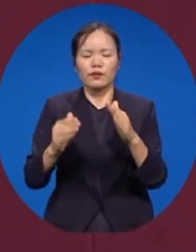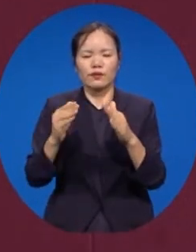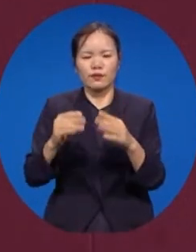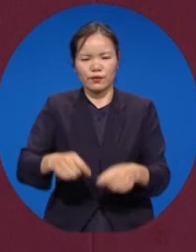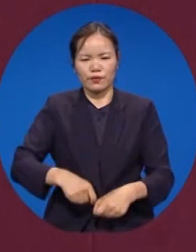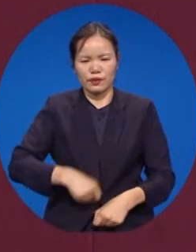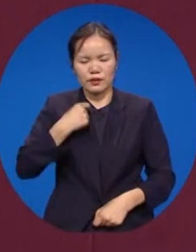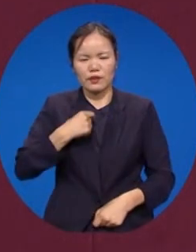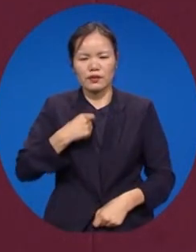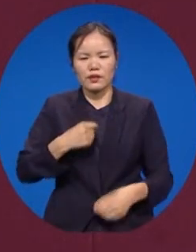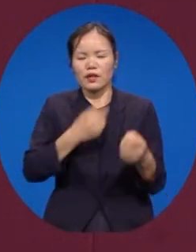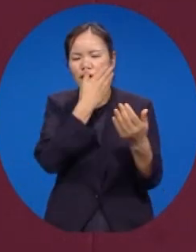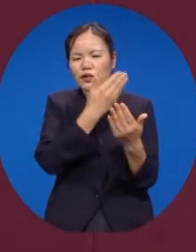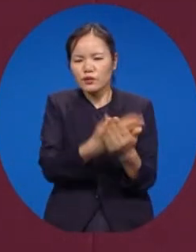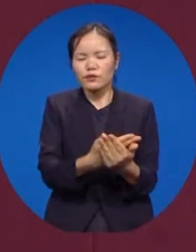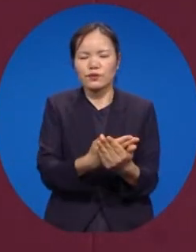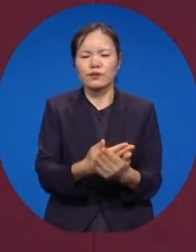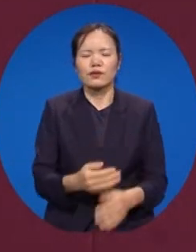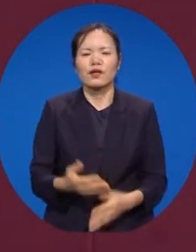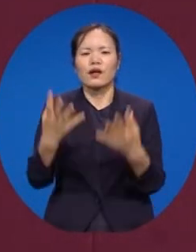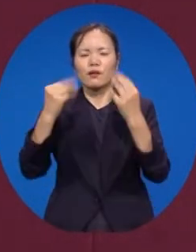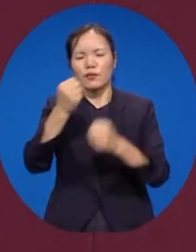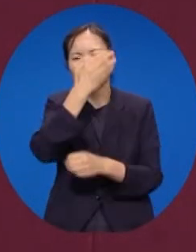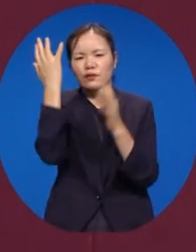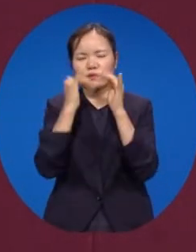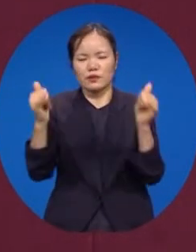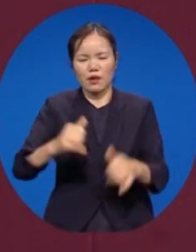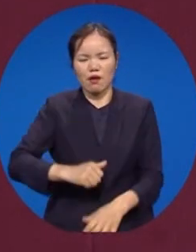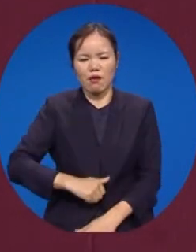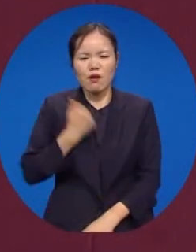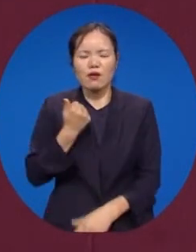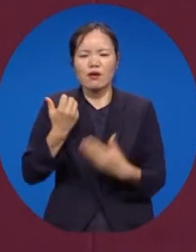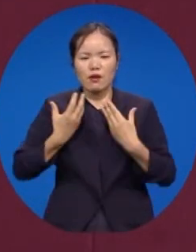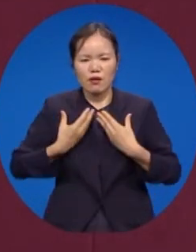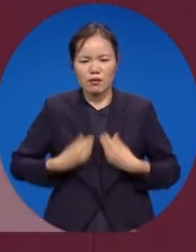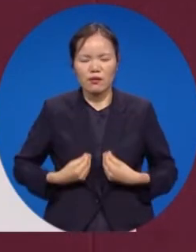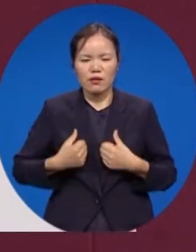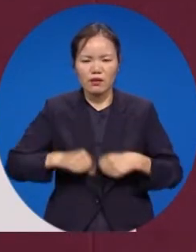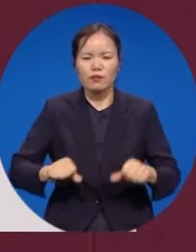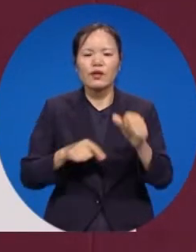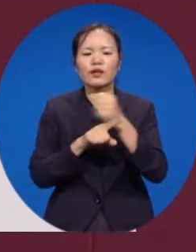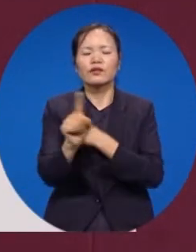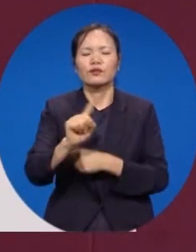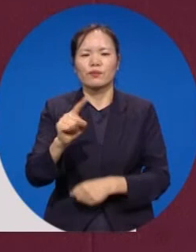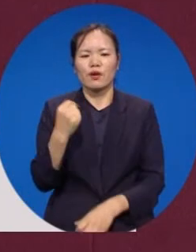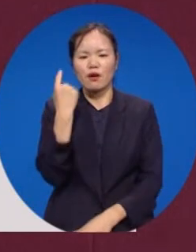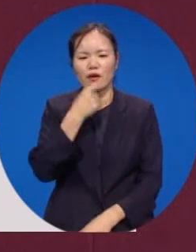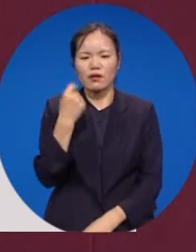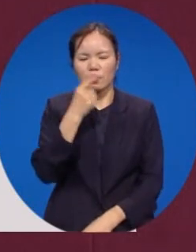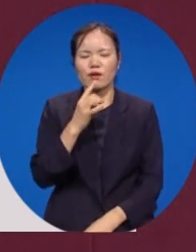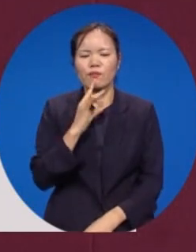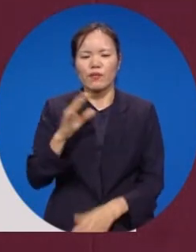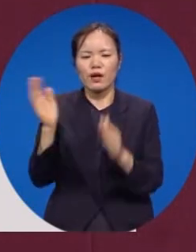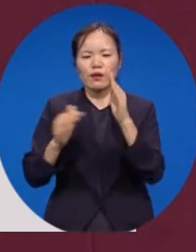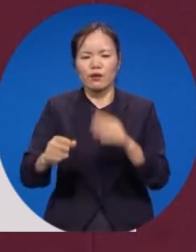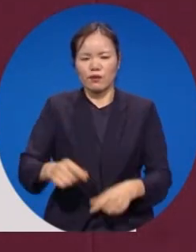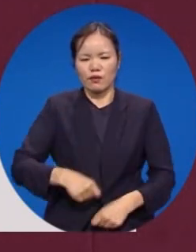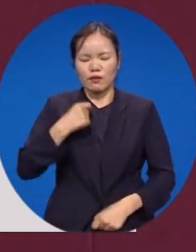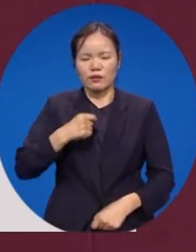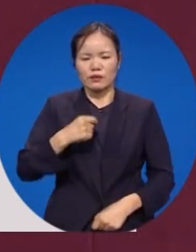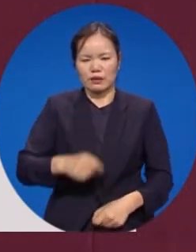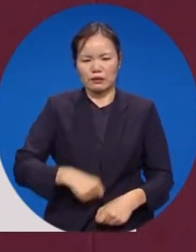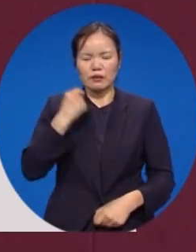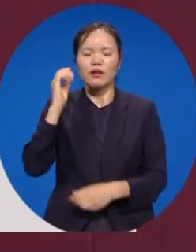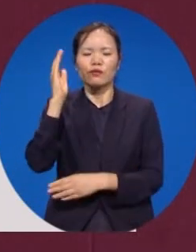가치입니다. 많은 젊은이들이 분노하고 절망하는 이유는 입으로 공정과 정의를 외치던